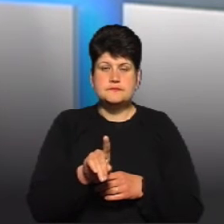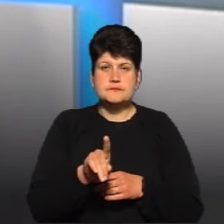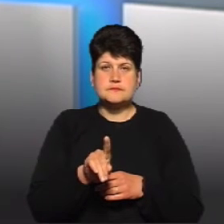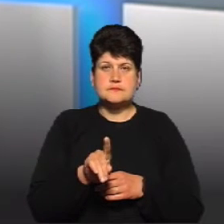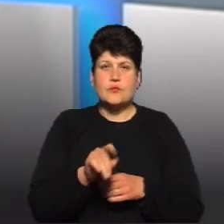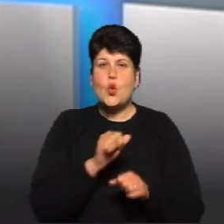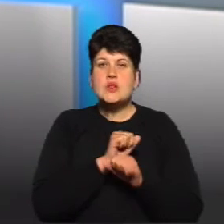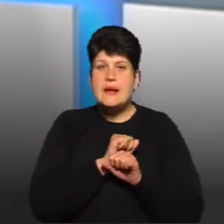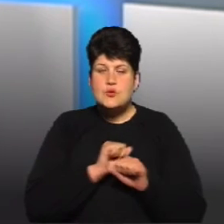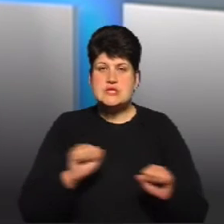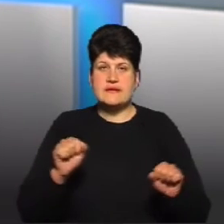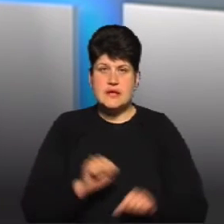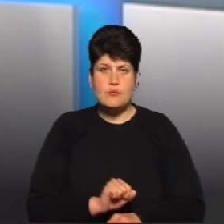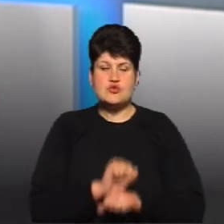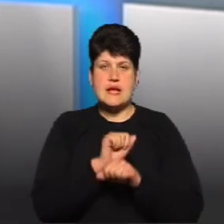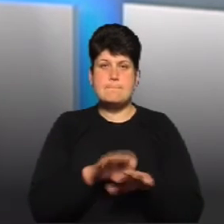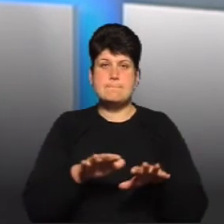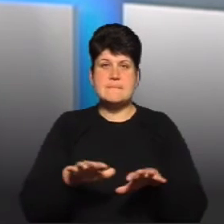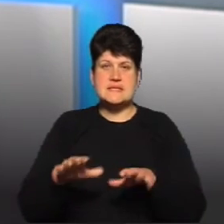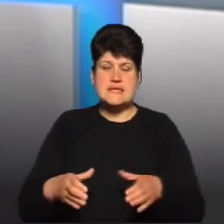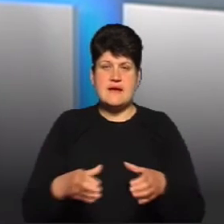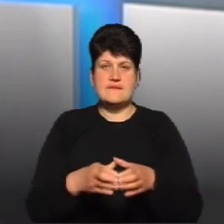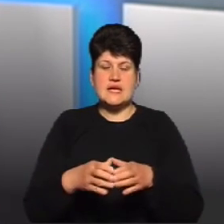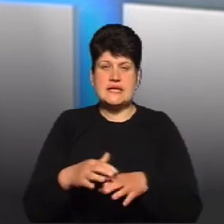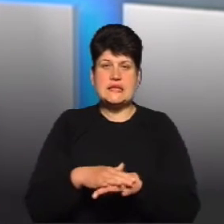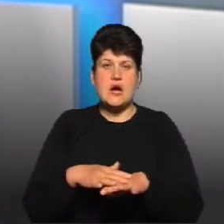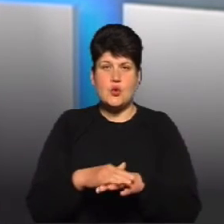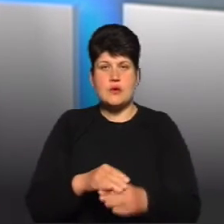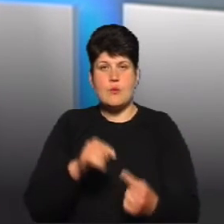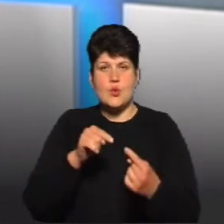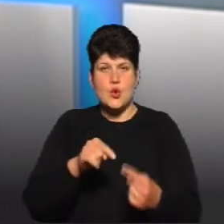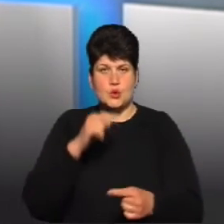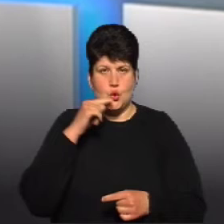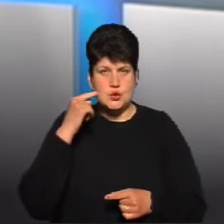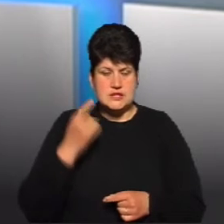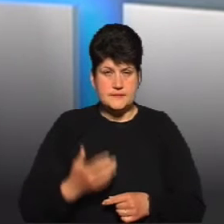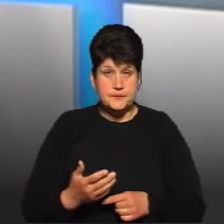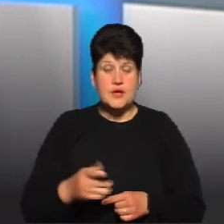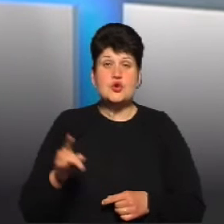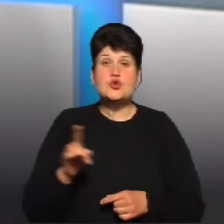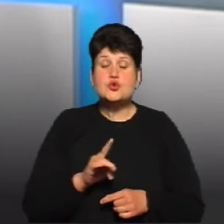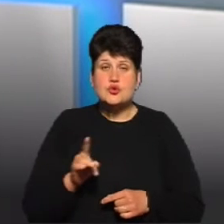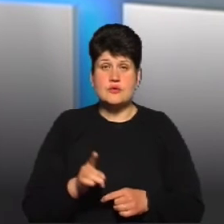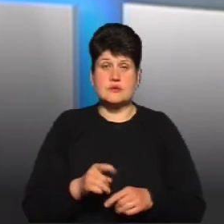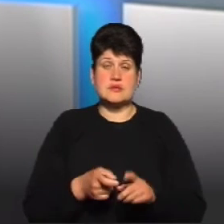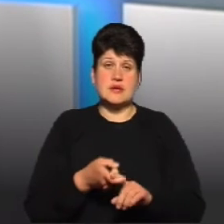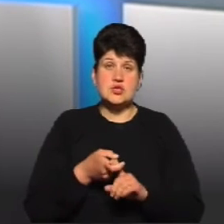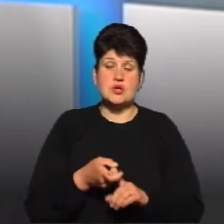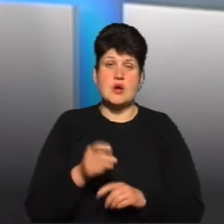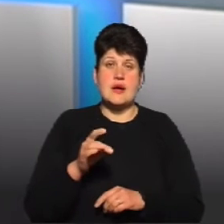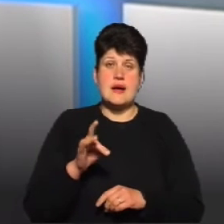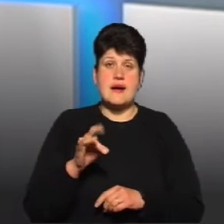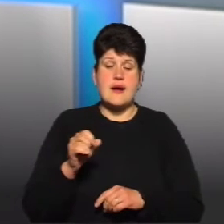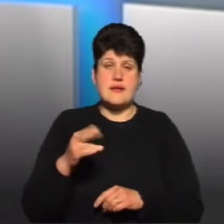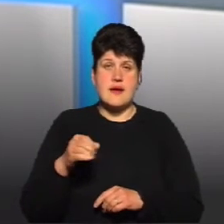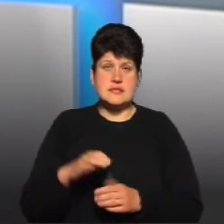унеможливити повстання місцевих етносів, місцевих народів проти Російської імперії. Щодо Радянського Союзу, як ви зазначили, що вже близько 30-х